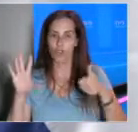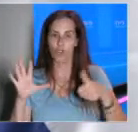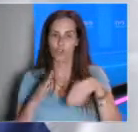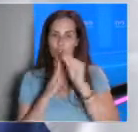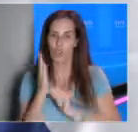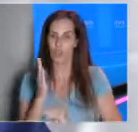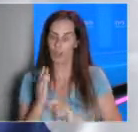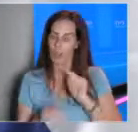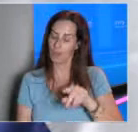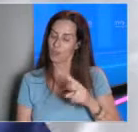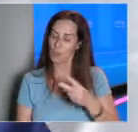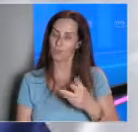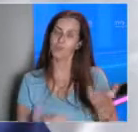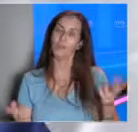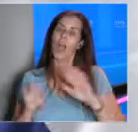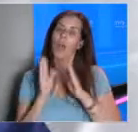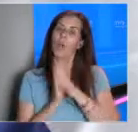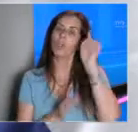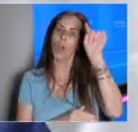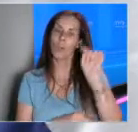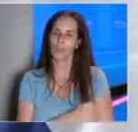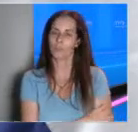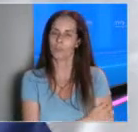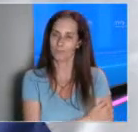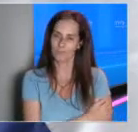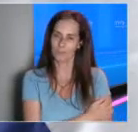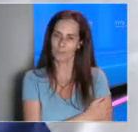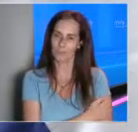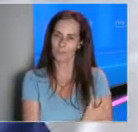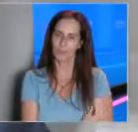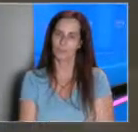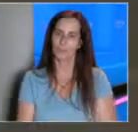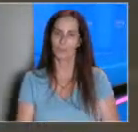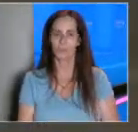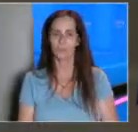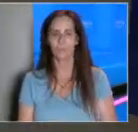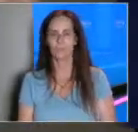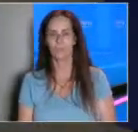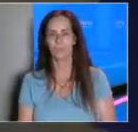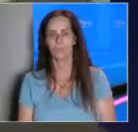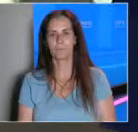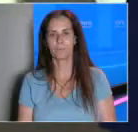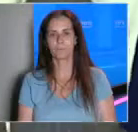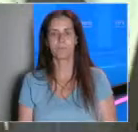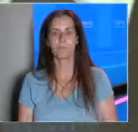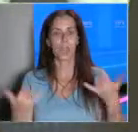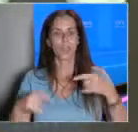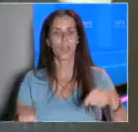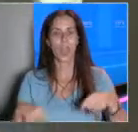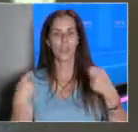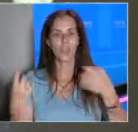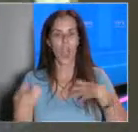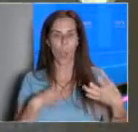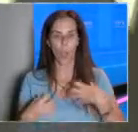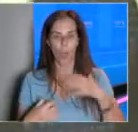שוב, אבל הכל יכול להיות. תודה רבה לך, חבר הכנסת קלנר, תודה רבה. תודה, עידן, ערב טוב. בשורה לעולם התרבות, הנה עוד